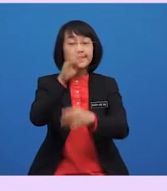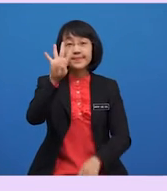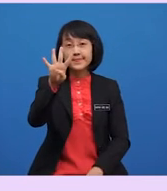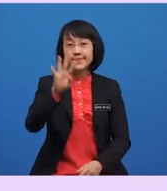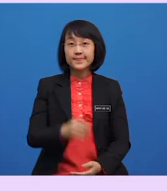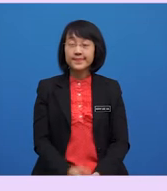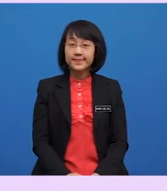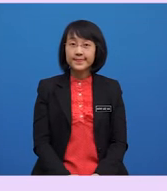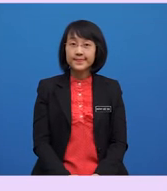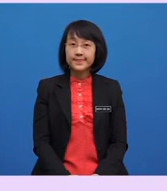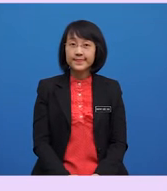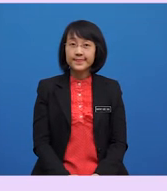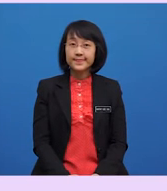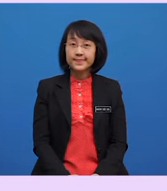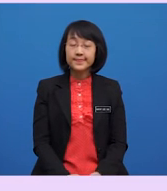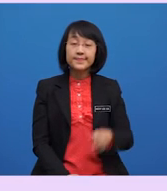4.